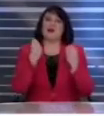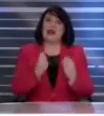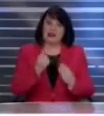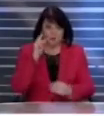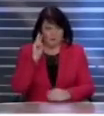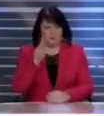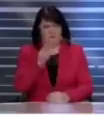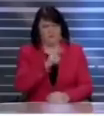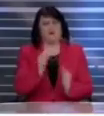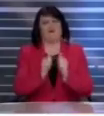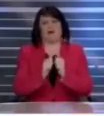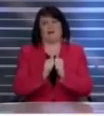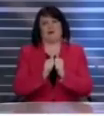παρόντες.